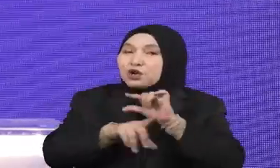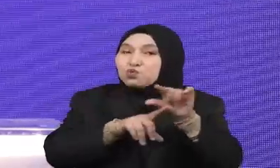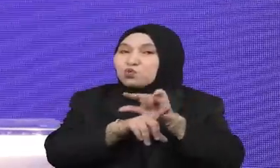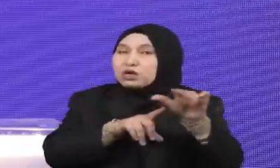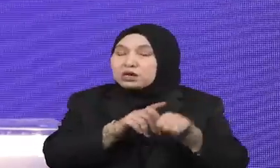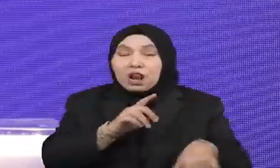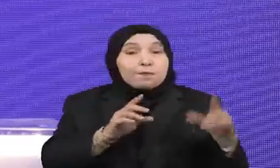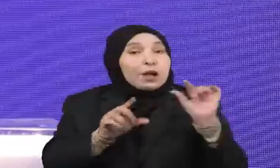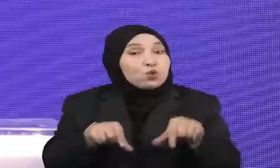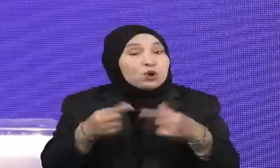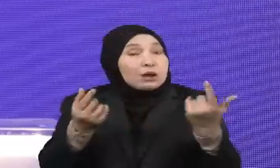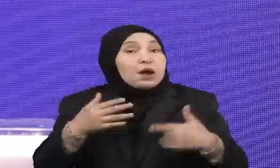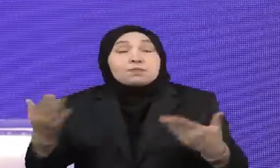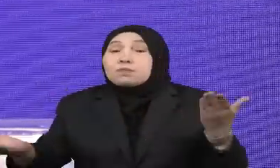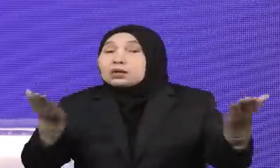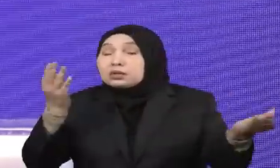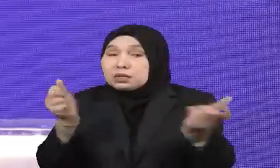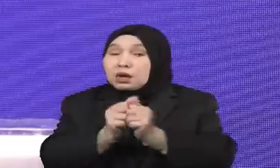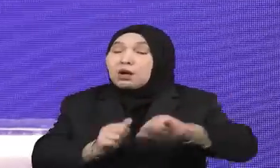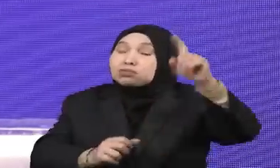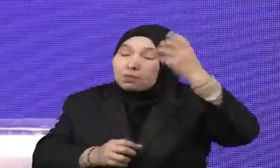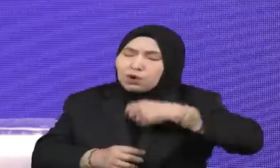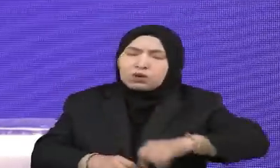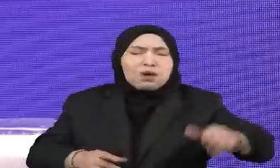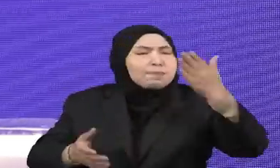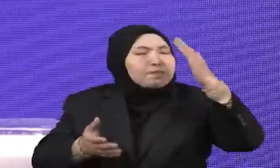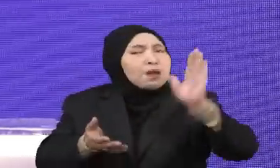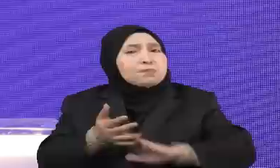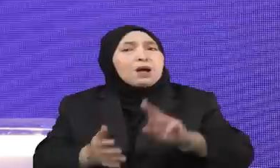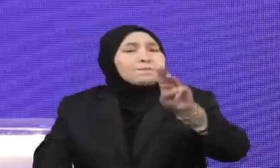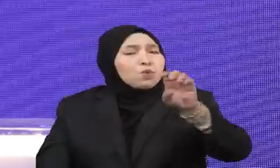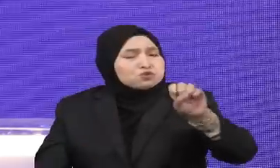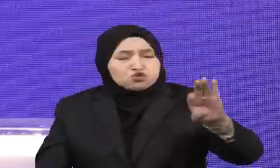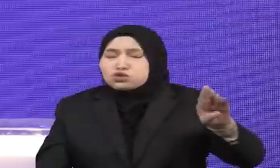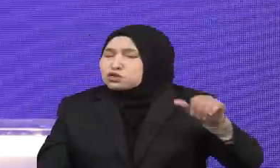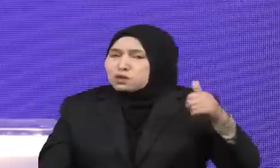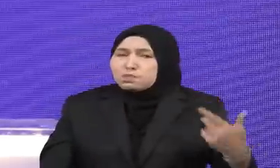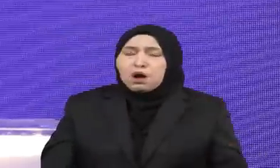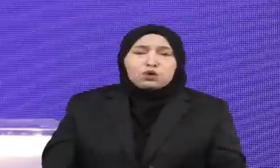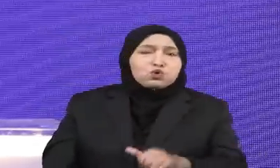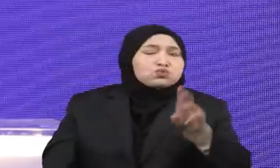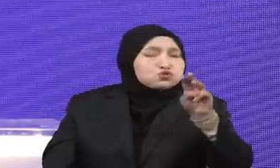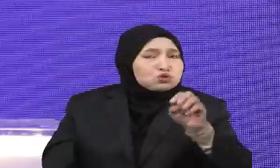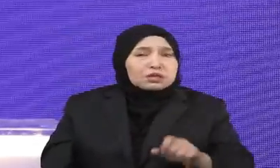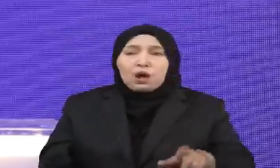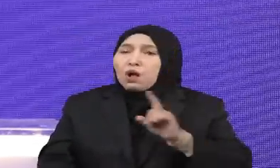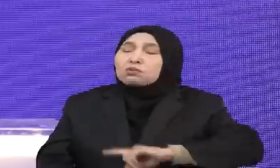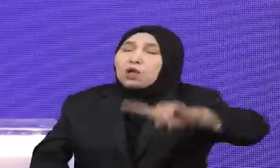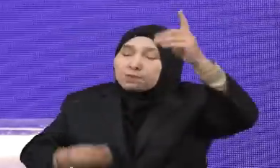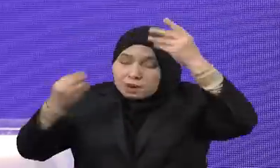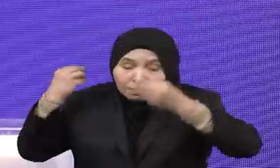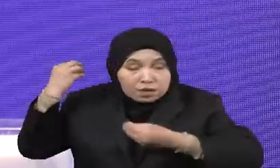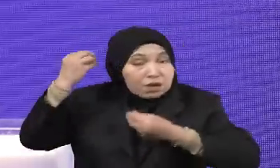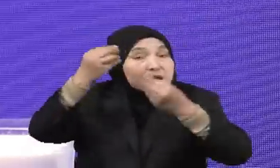dalam dia dalam Alquran berbanding dengan Allah mengatakan musibah Ya boleh Ya Allah kata eee apa UC baku mungkin Allah memberi